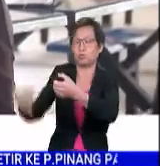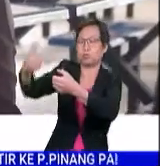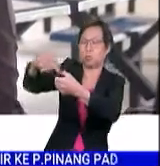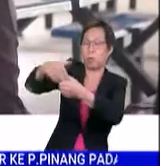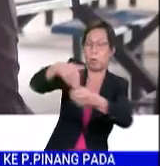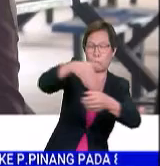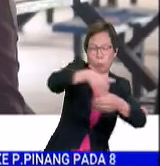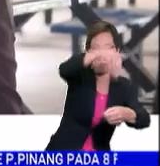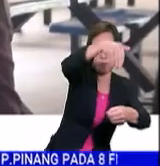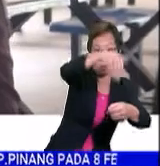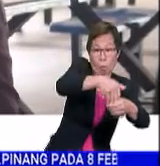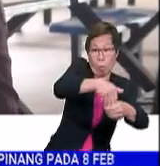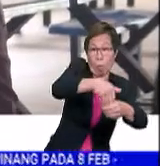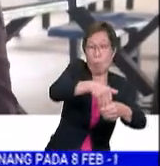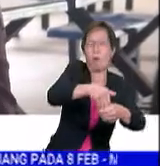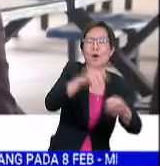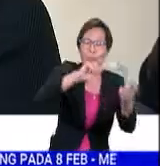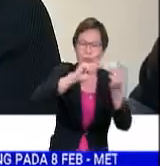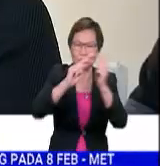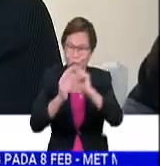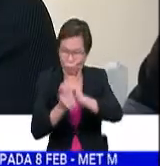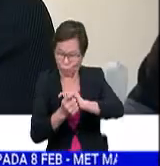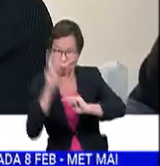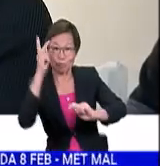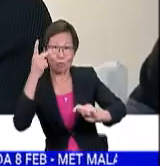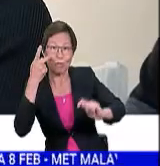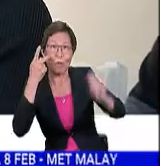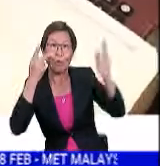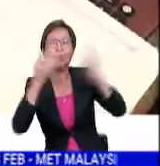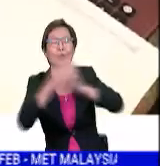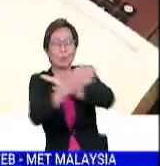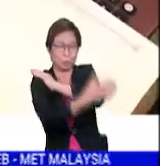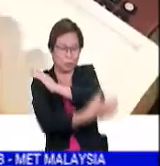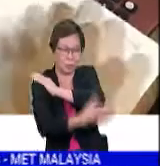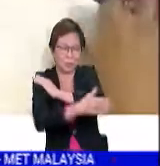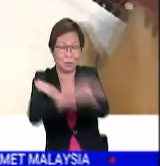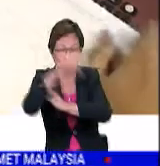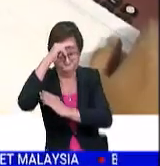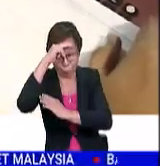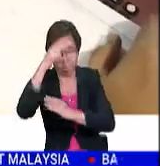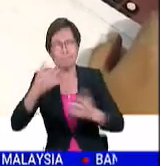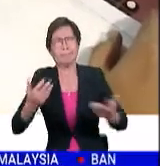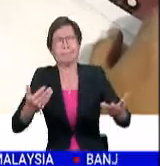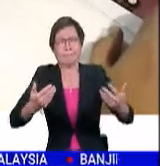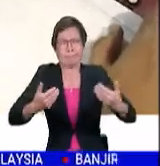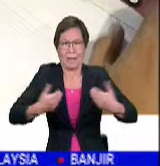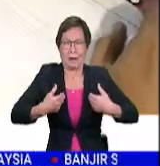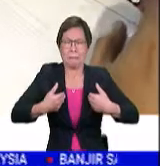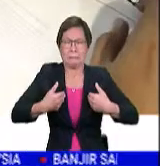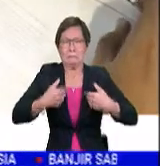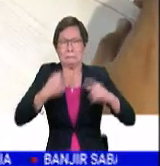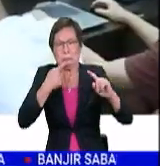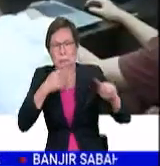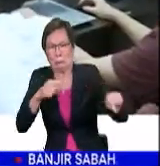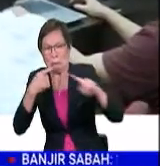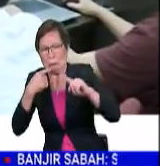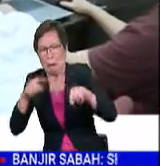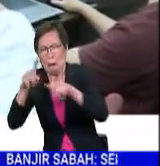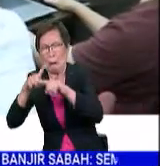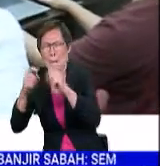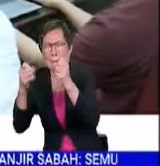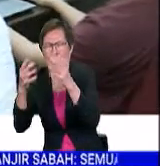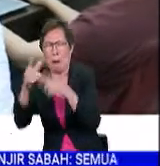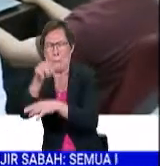raya dijangka dapat mengubah lanskap politik di negeri Johor. Meskipun menerima pelbagai reaksi daripada